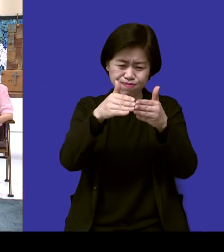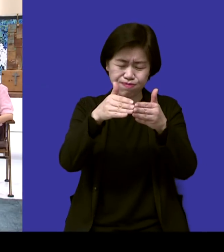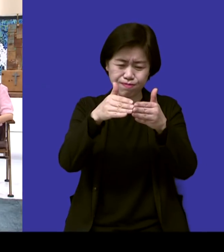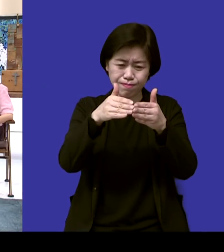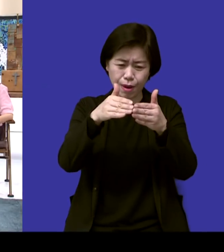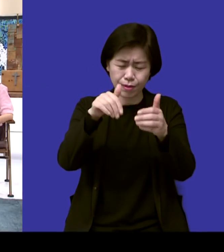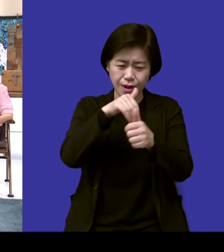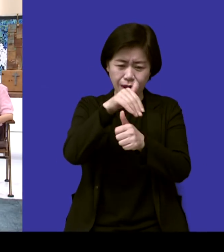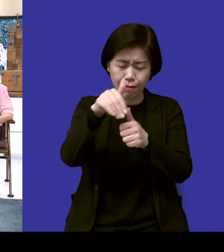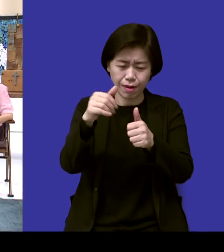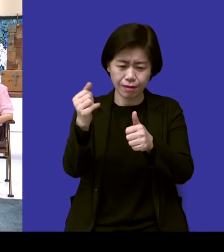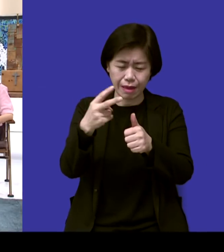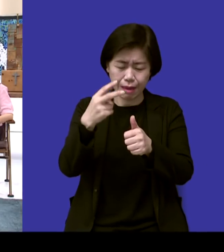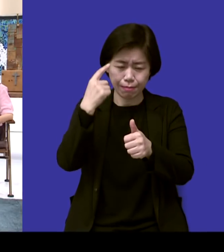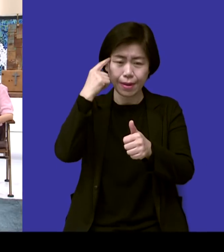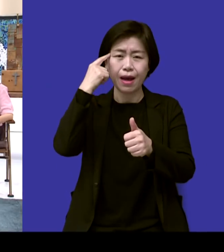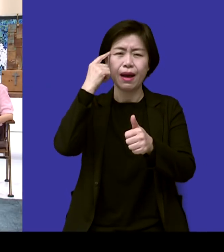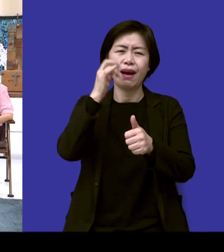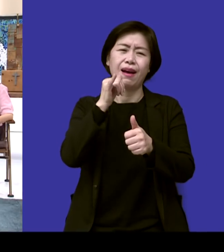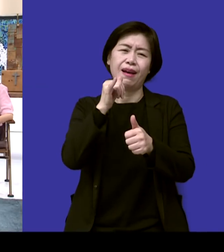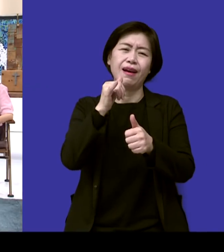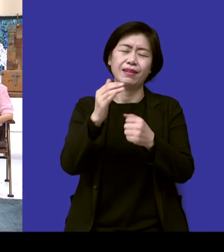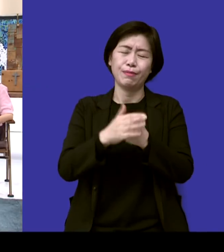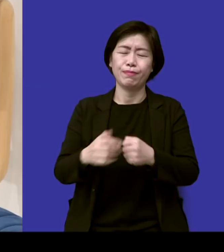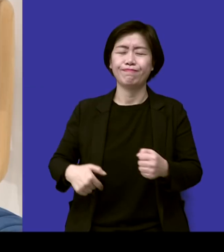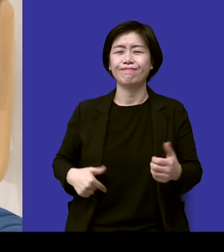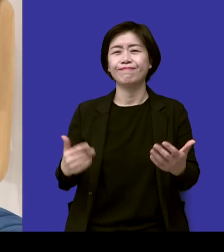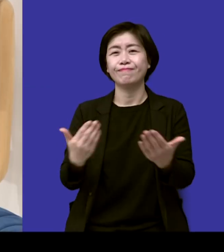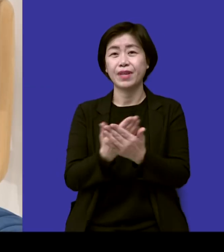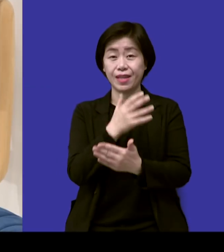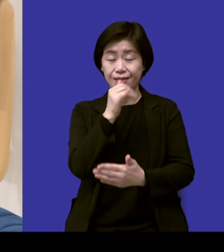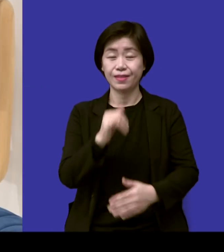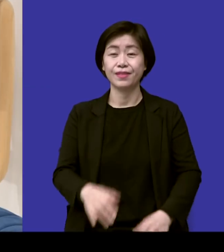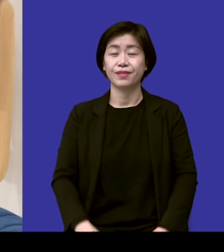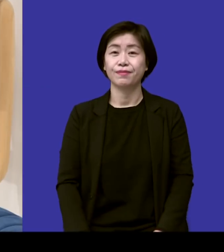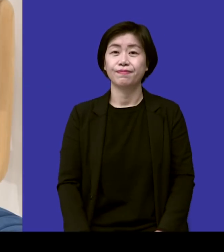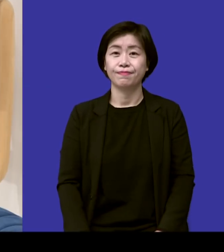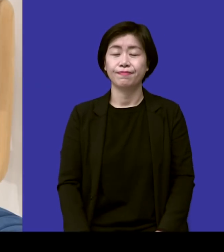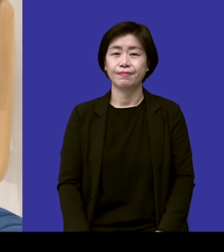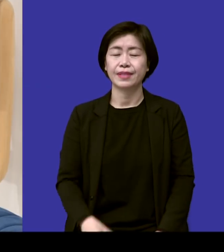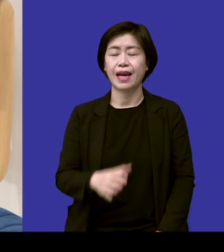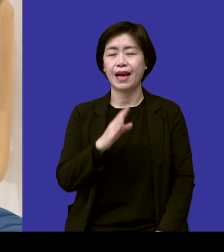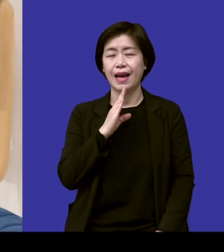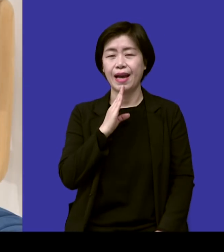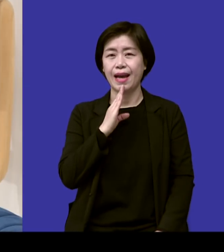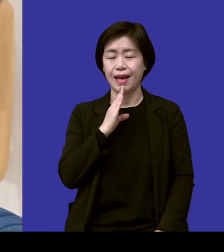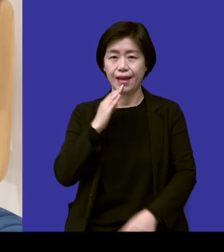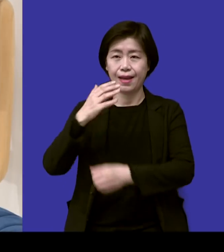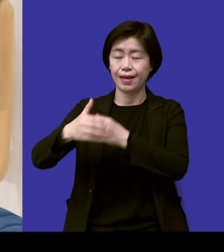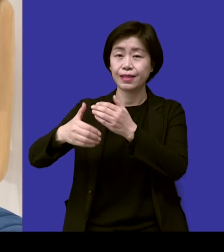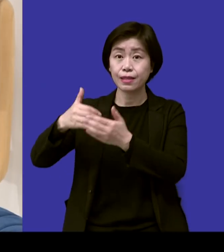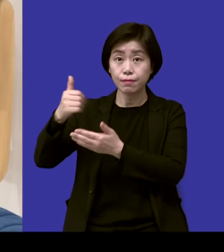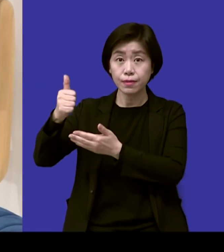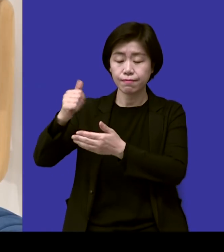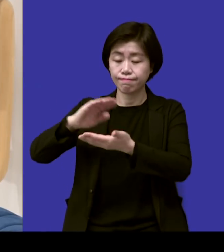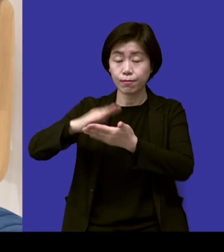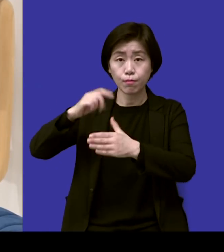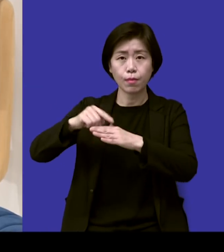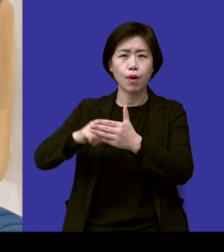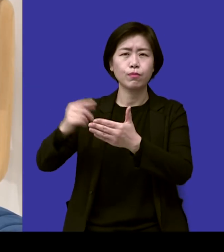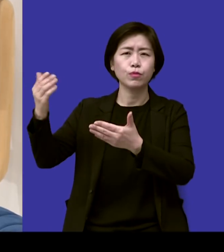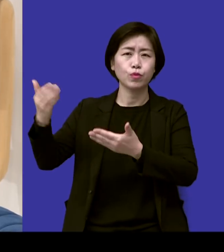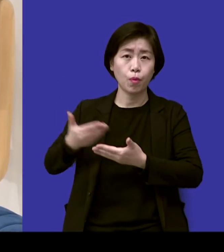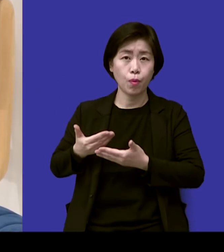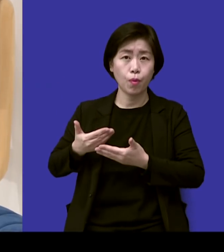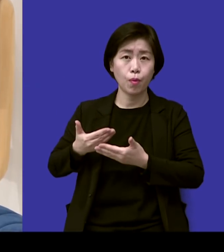그러면서 회개를 하고 안수기도를 받고 하나님이 정말 뜨거운 마음을 주셨어요. 이게 끝이 아니고 이제